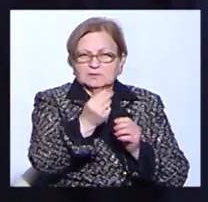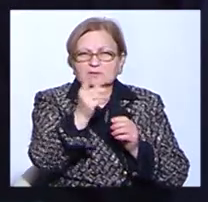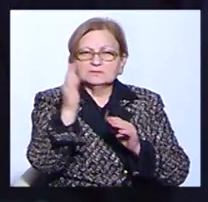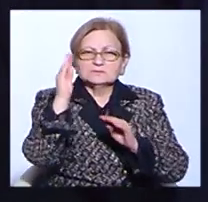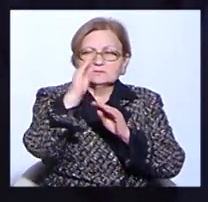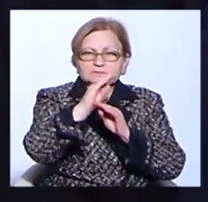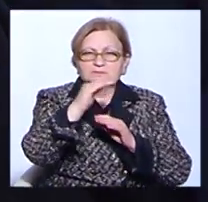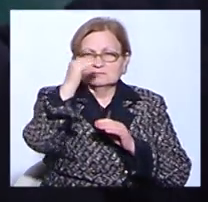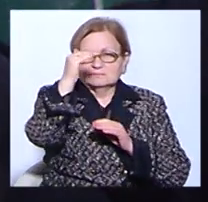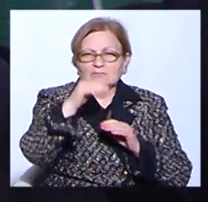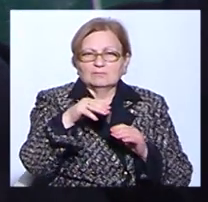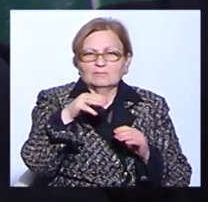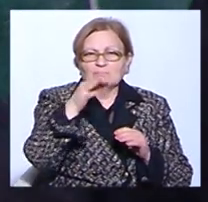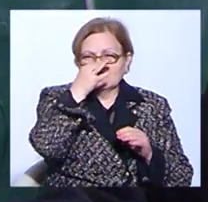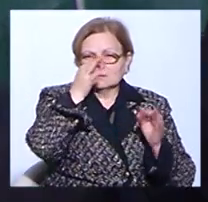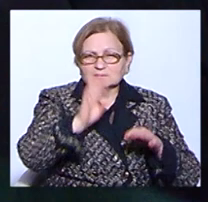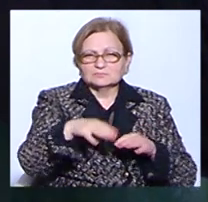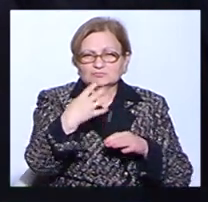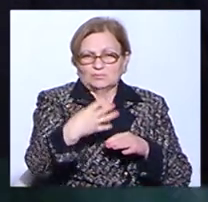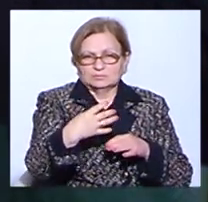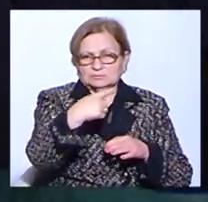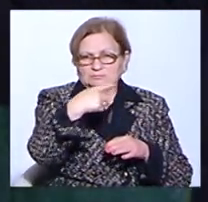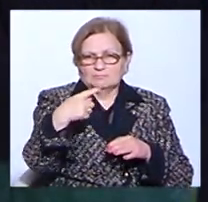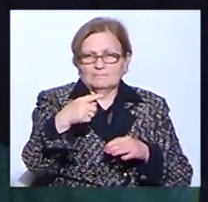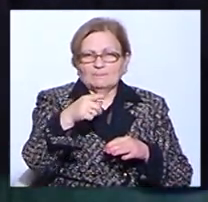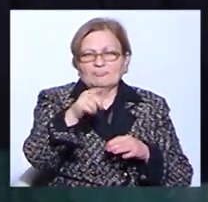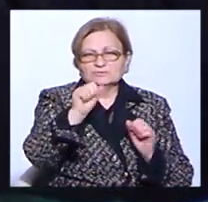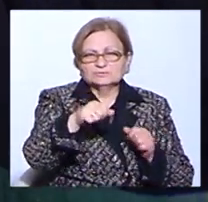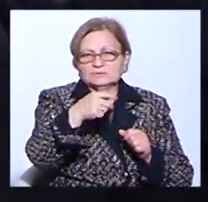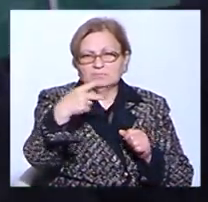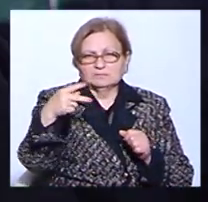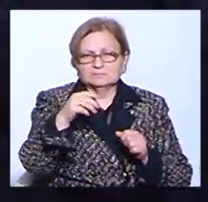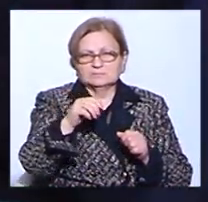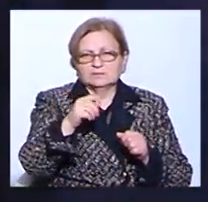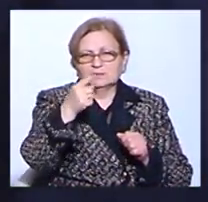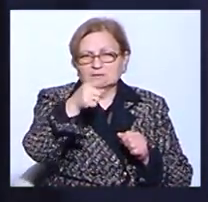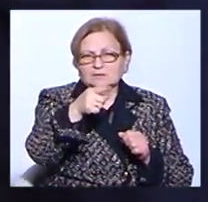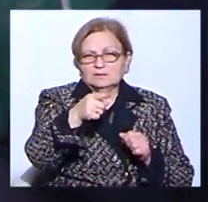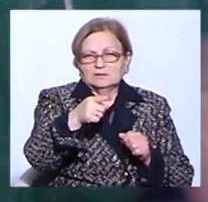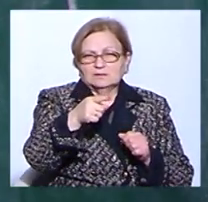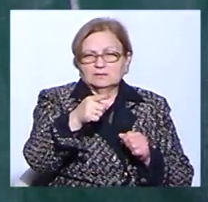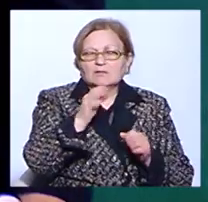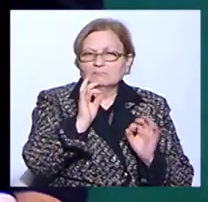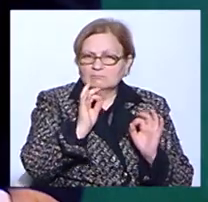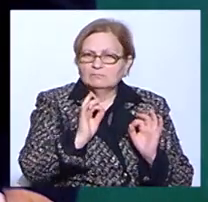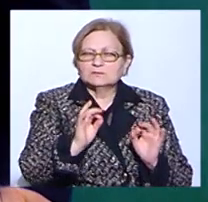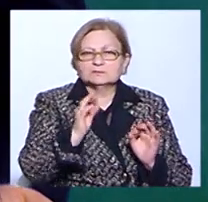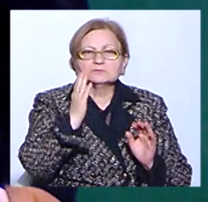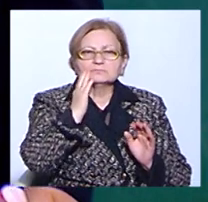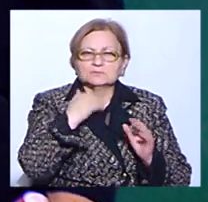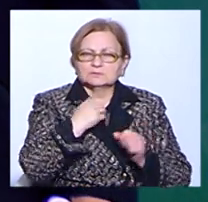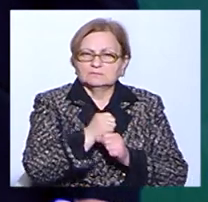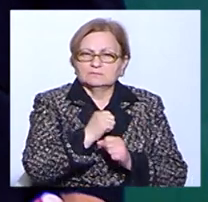ზემოთ მრიცხვლის ადგილას და 4-ს ქვემოთ. მოდი ეს 0 წავშალოთ და ვნახოთ რომ ეს მართლაც სწორად გავაკეთე